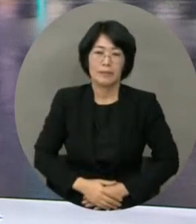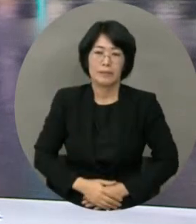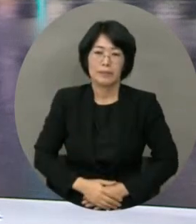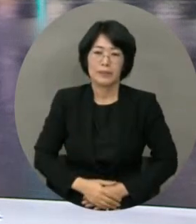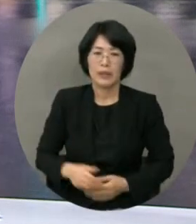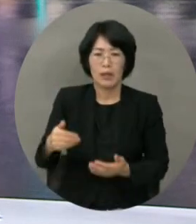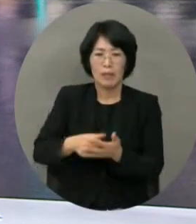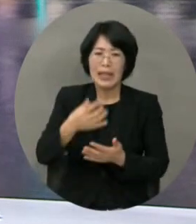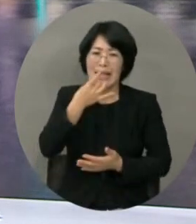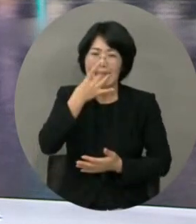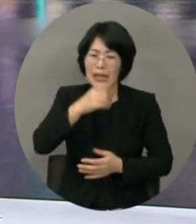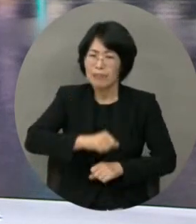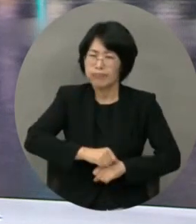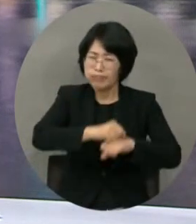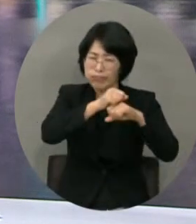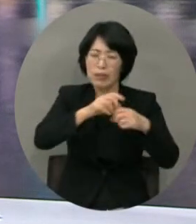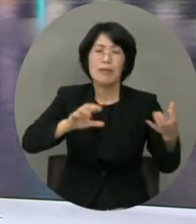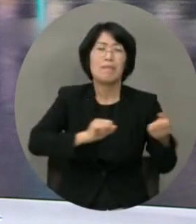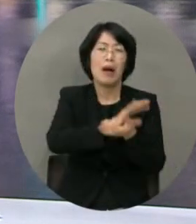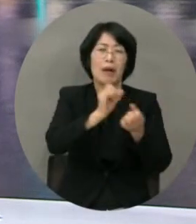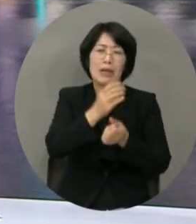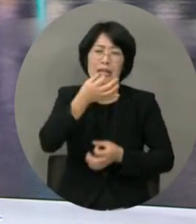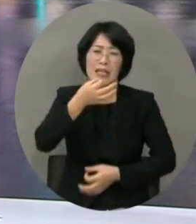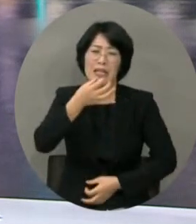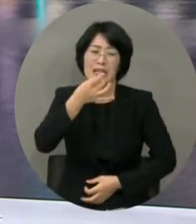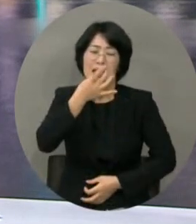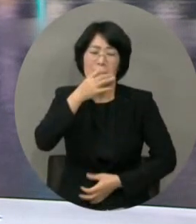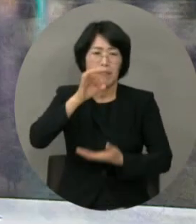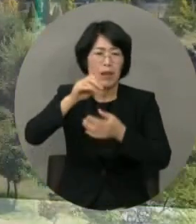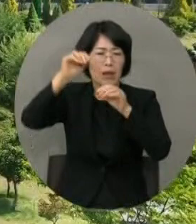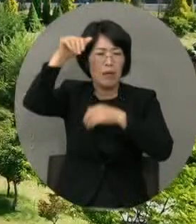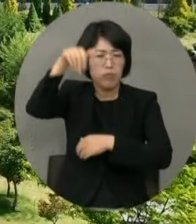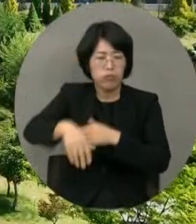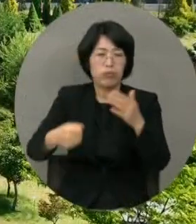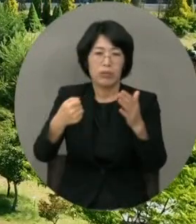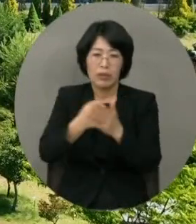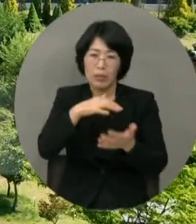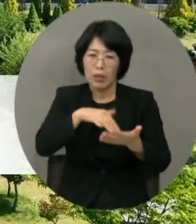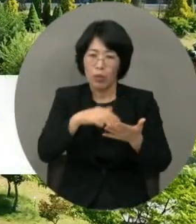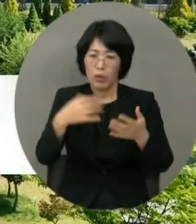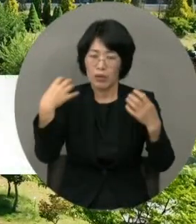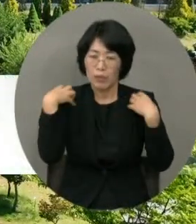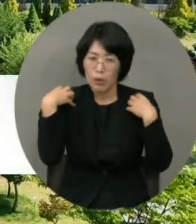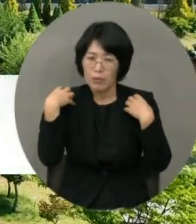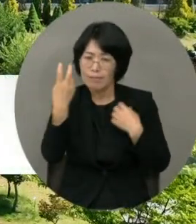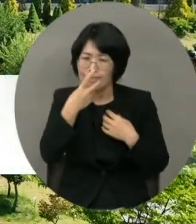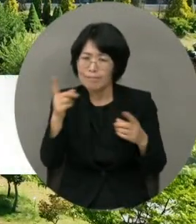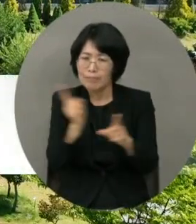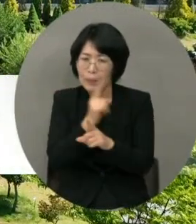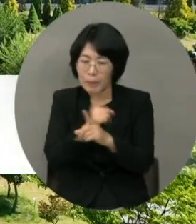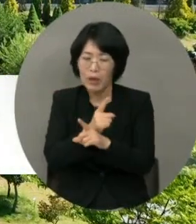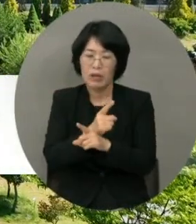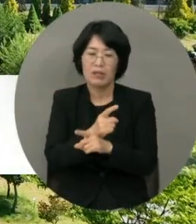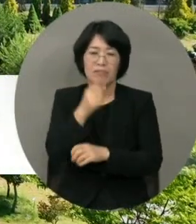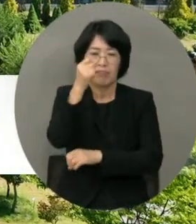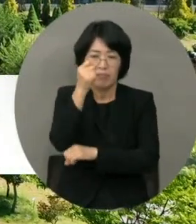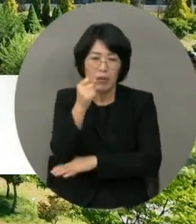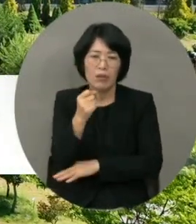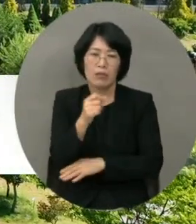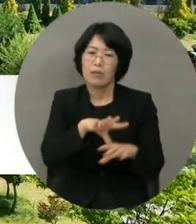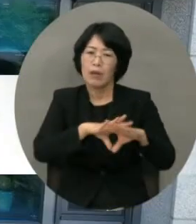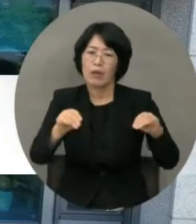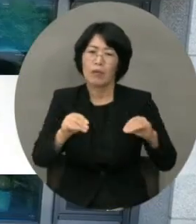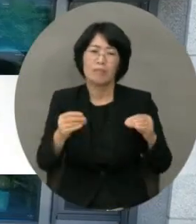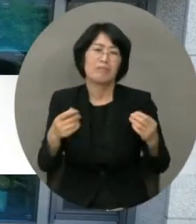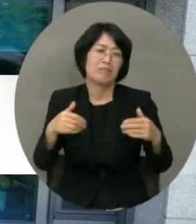재고 대란 속에 쌀값이 하락세를 멈추지 못하는 가운데 통계 조사 체계 개편 등 근본적인 대책 마련을 요구하는